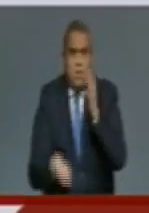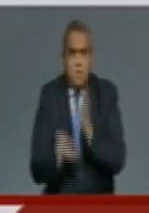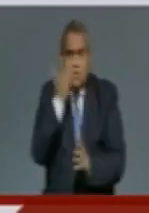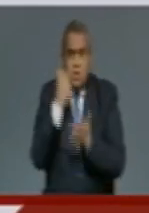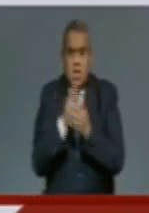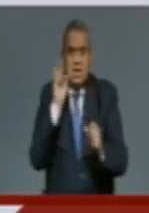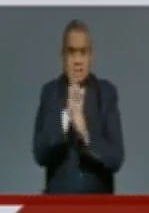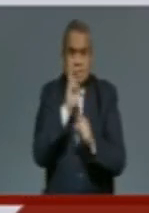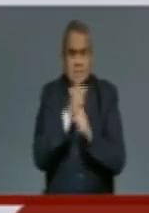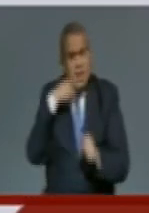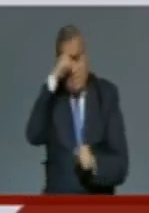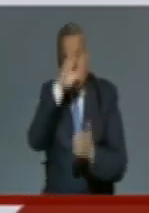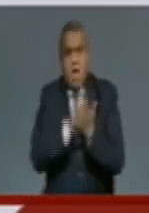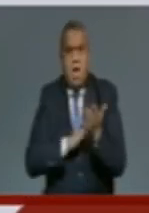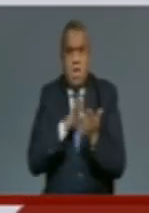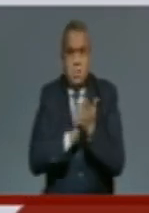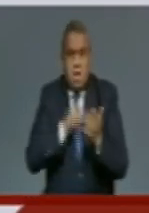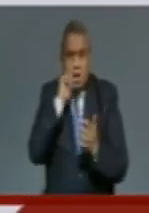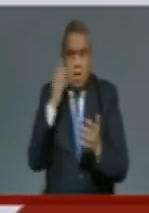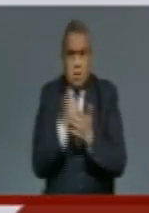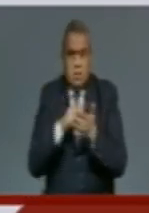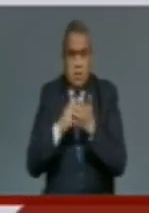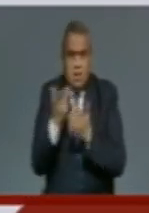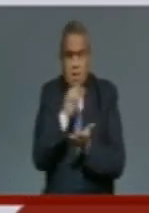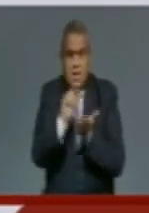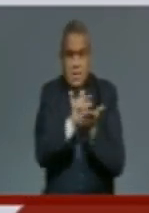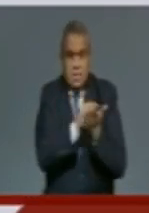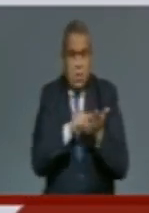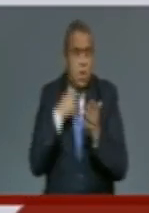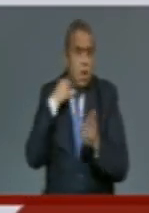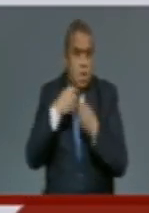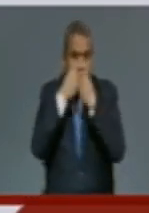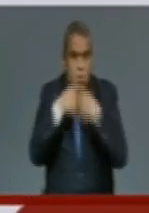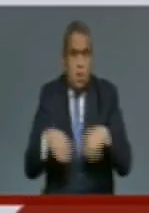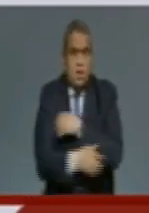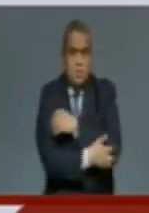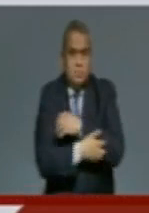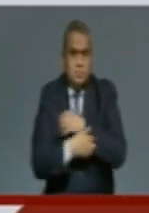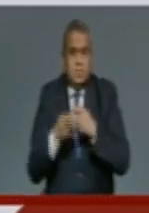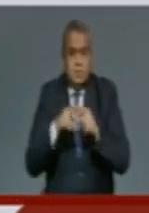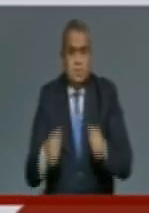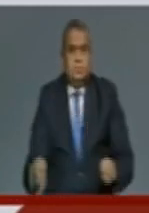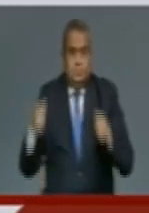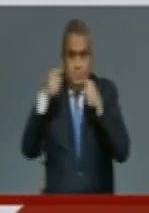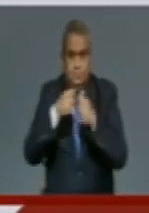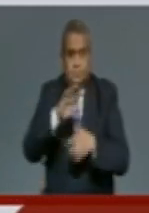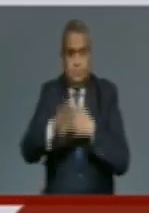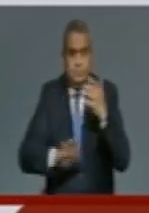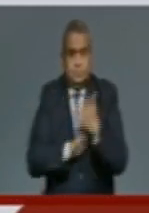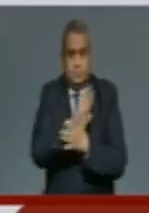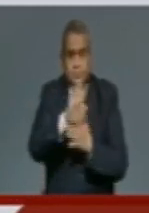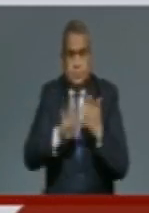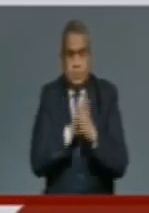بشكل خطير وامتدادها للدول النامية متوسطة الدخل، يضاف إلى ذلك تداول جدوى المعونات